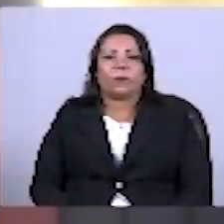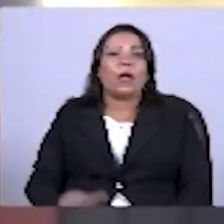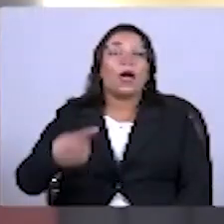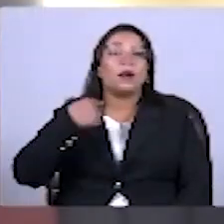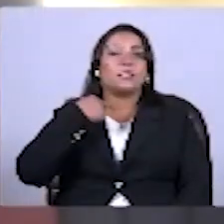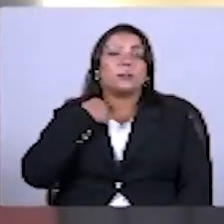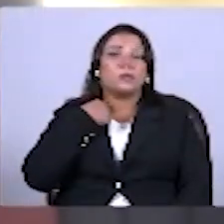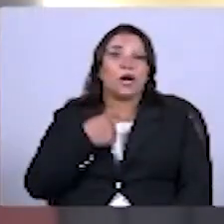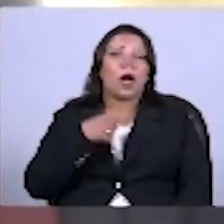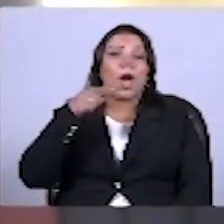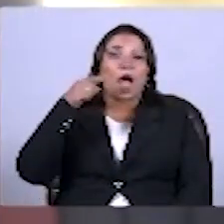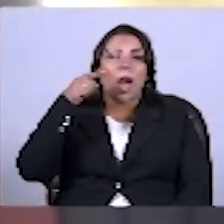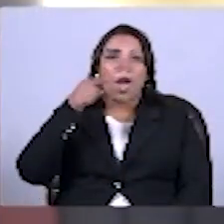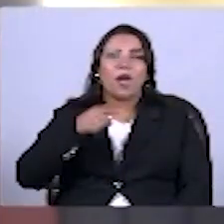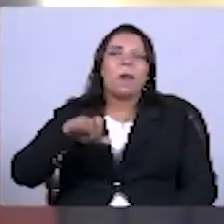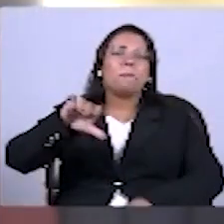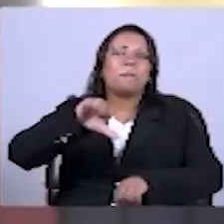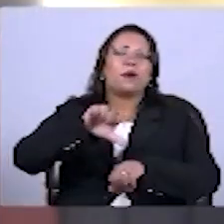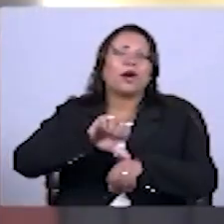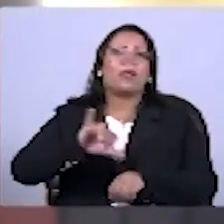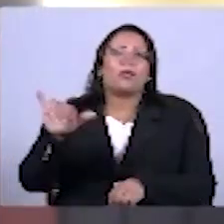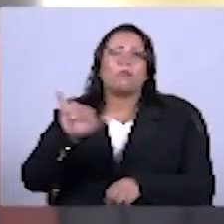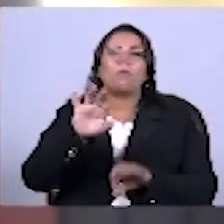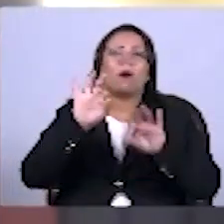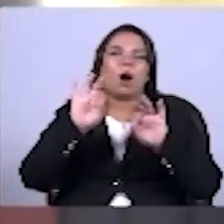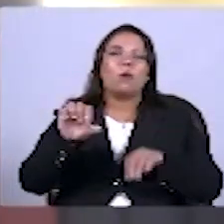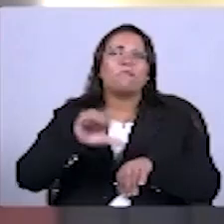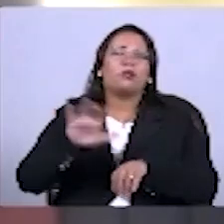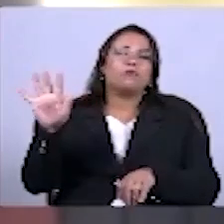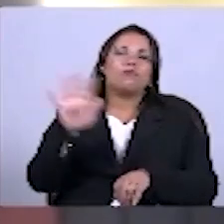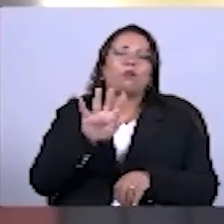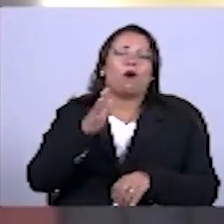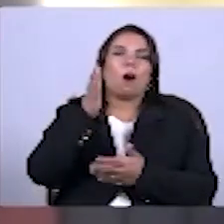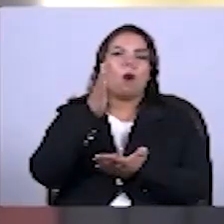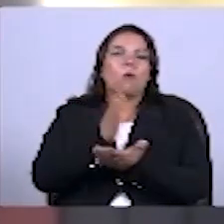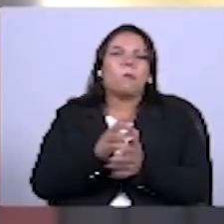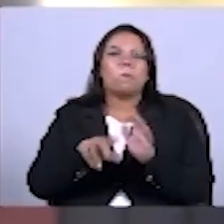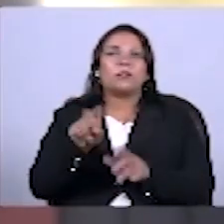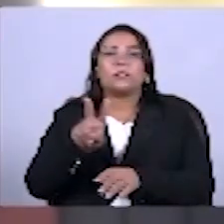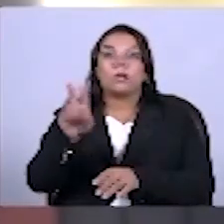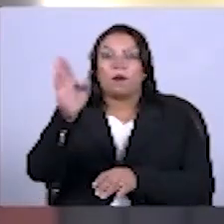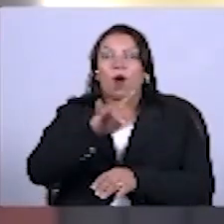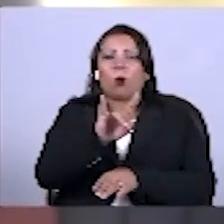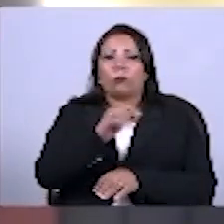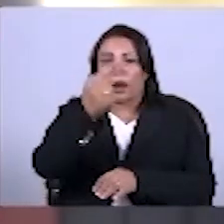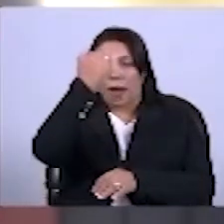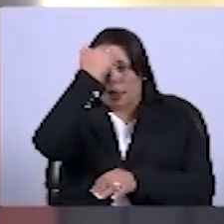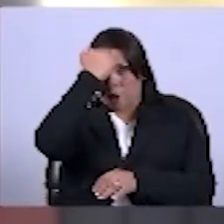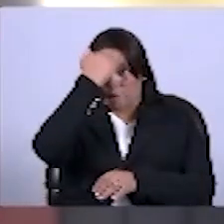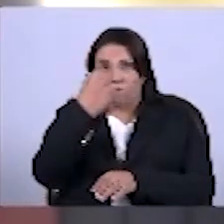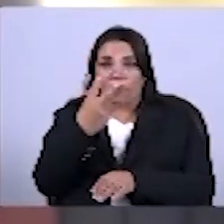غزه هي بؤره ساخنه في الشرق الاوسط منذ 7 اكتوبر